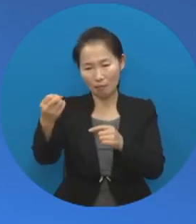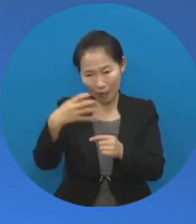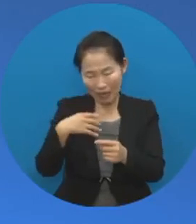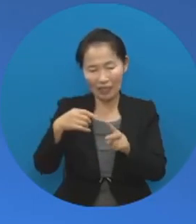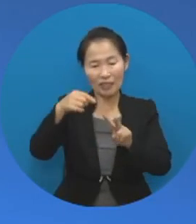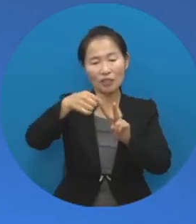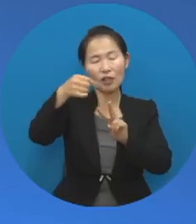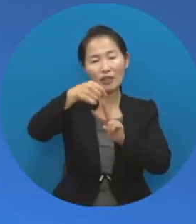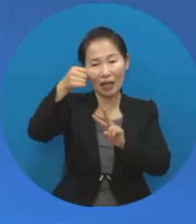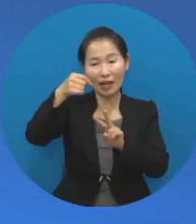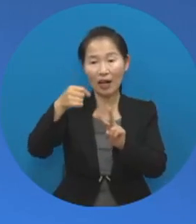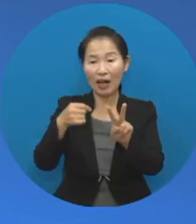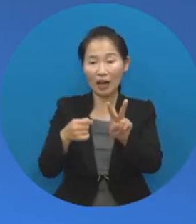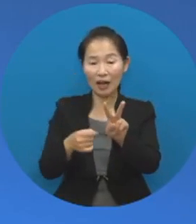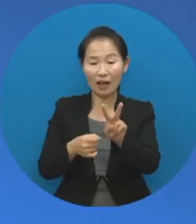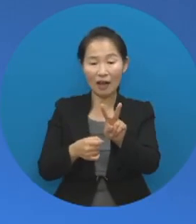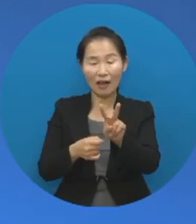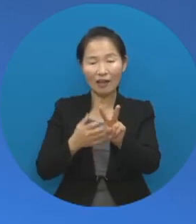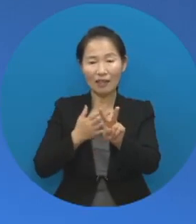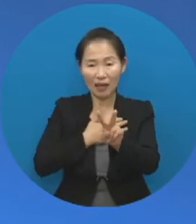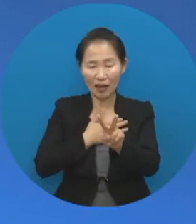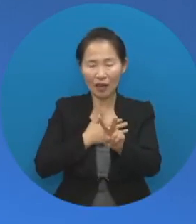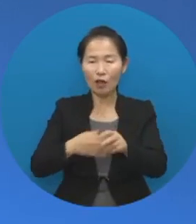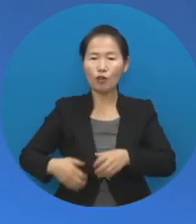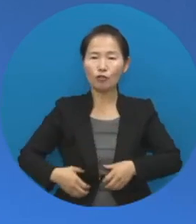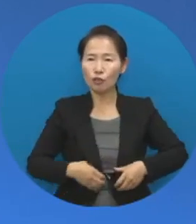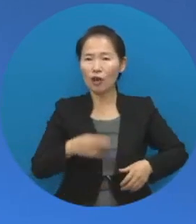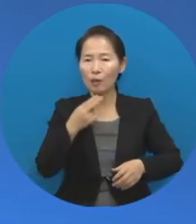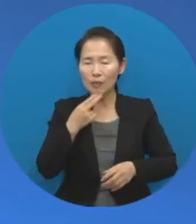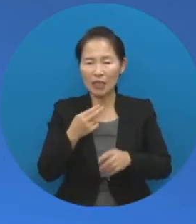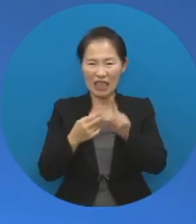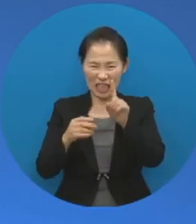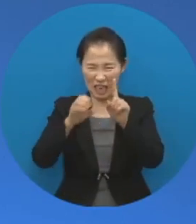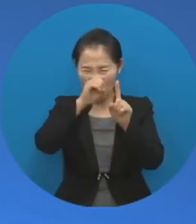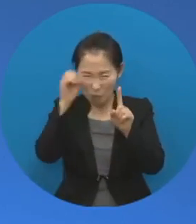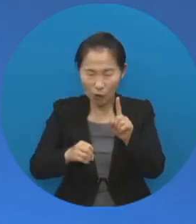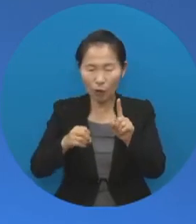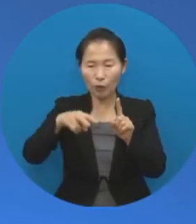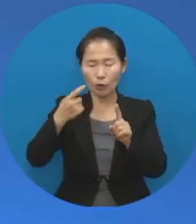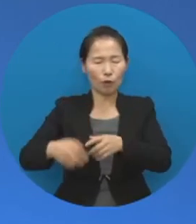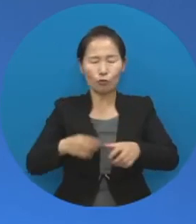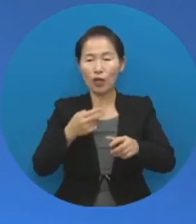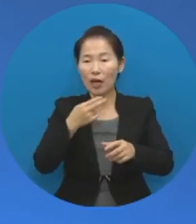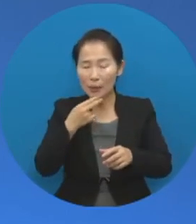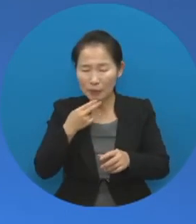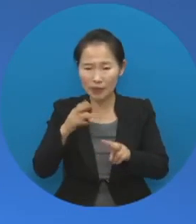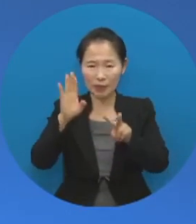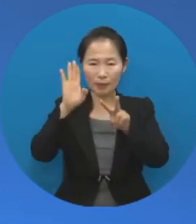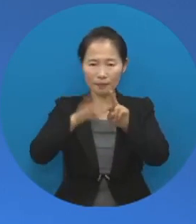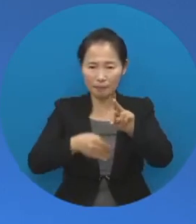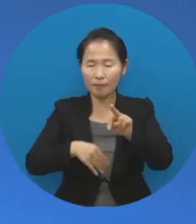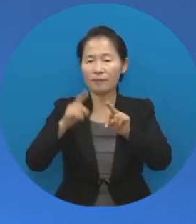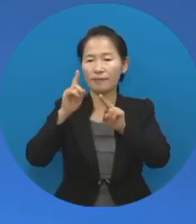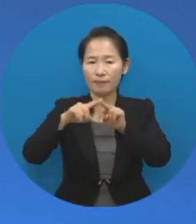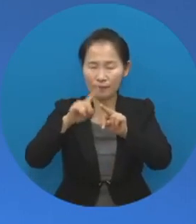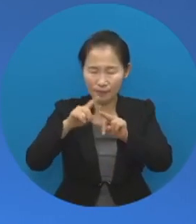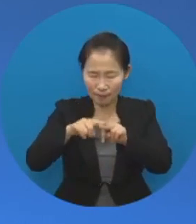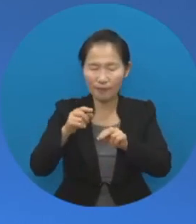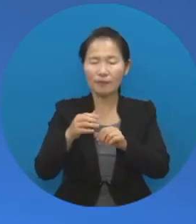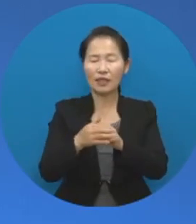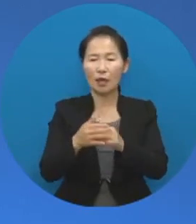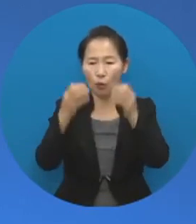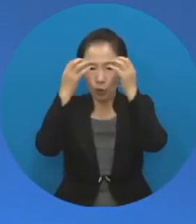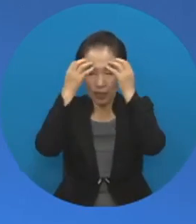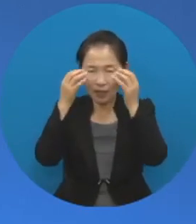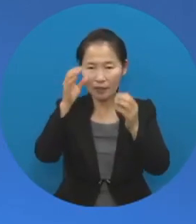주신다면 저는 단 1%의 주저함도 없이 내가 화상 입은 그 고통과 고난과 그 십자가의 길을